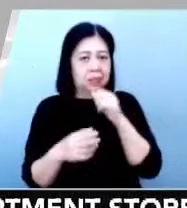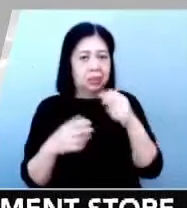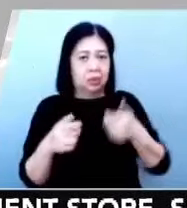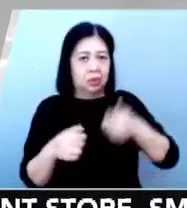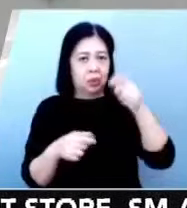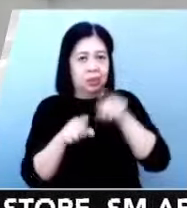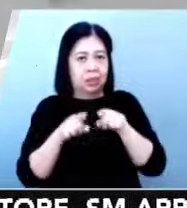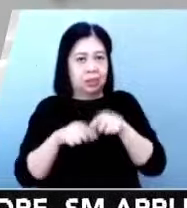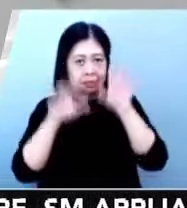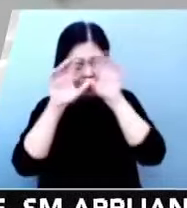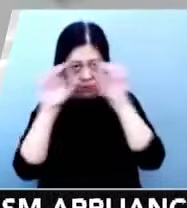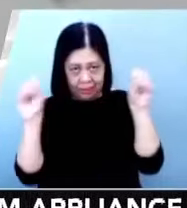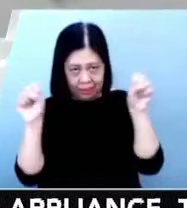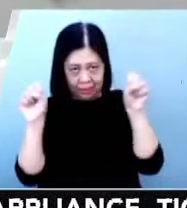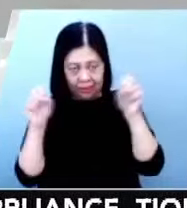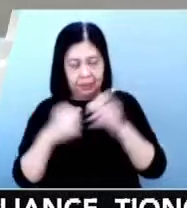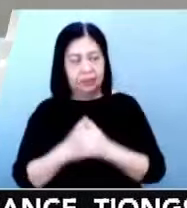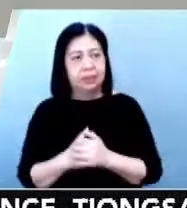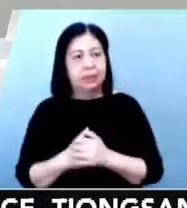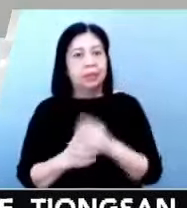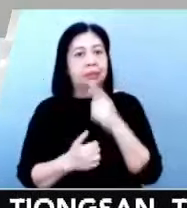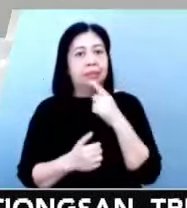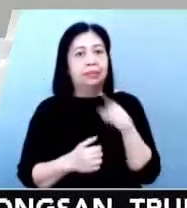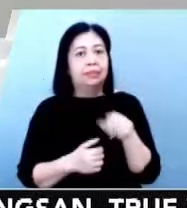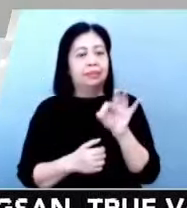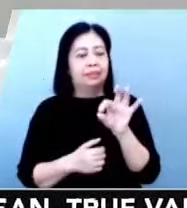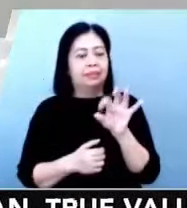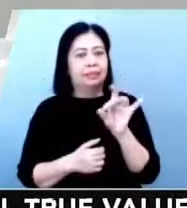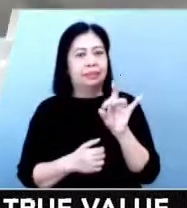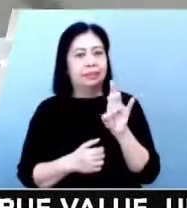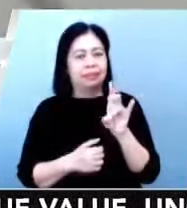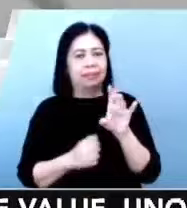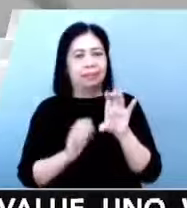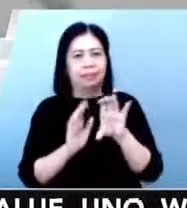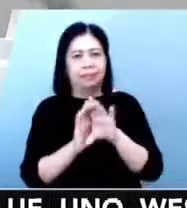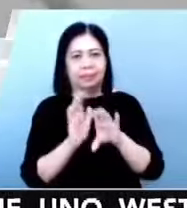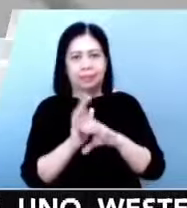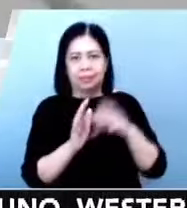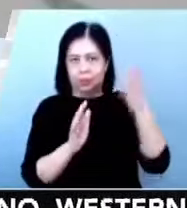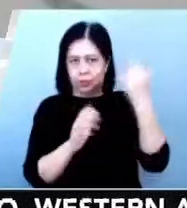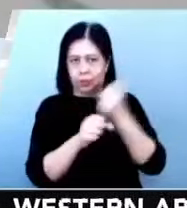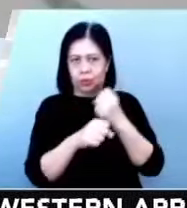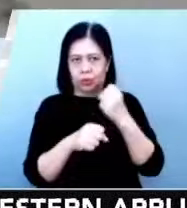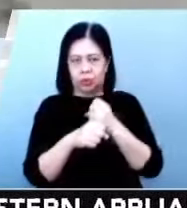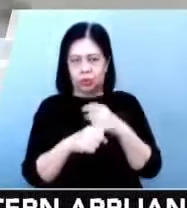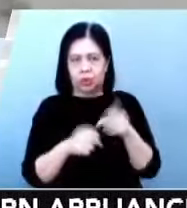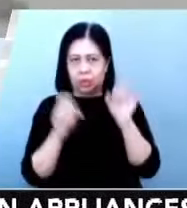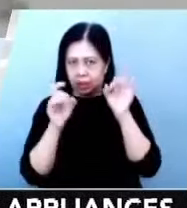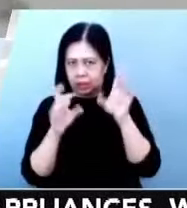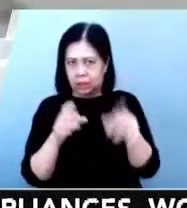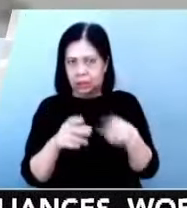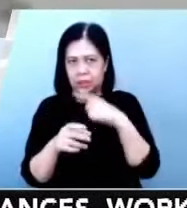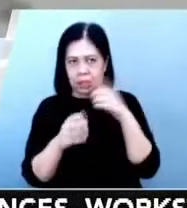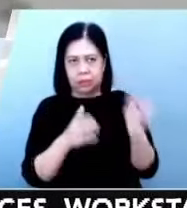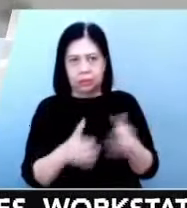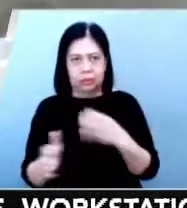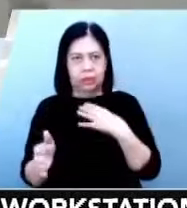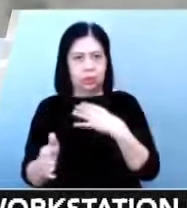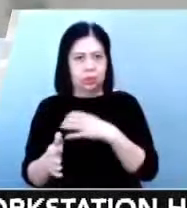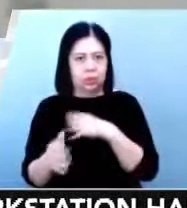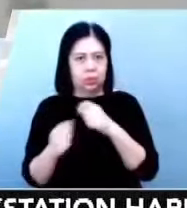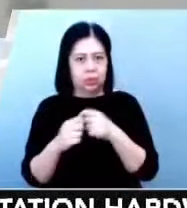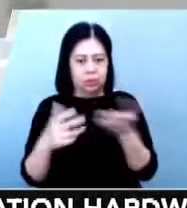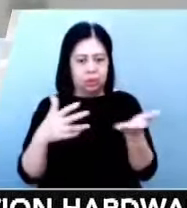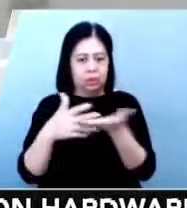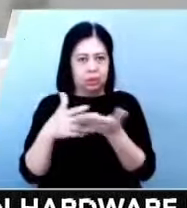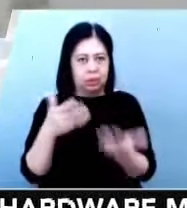ng 1987 Constitution na si Attorney Christian Monsod, delikado ang balak ng Kongreso na magsingit sa saligang